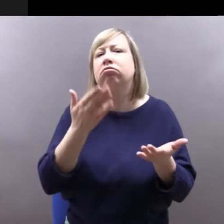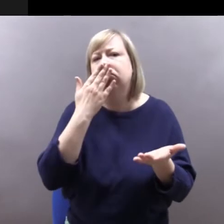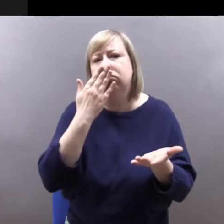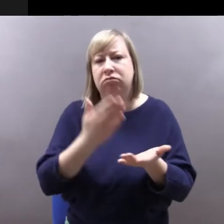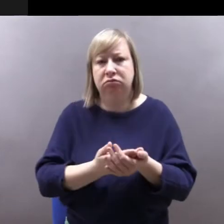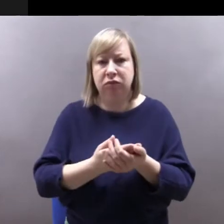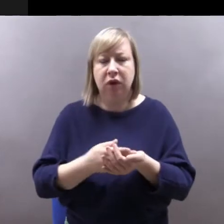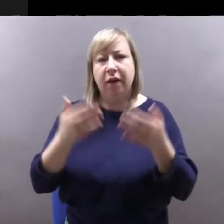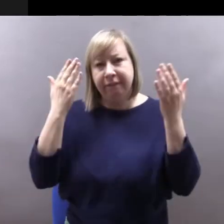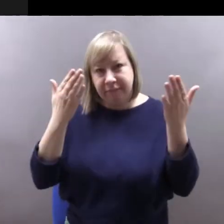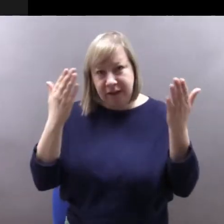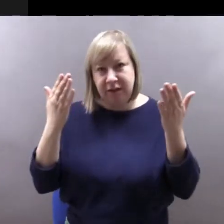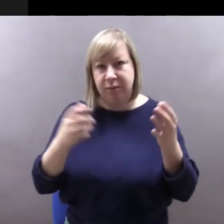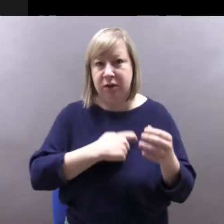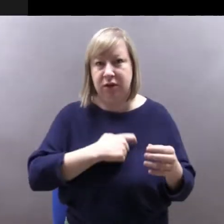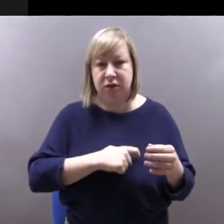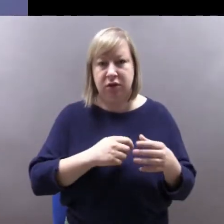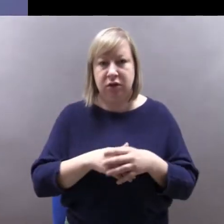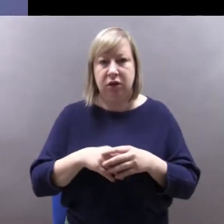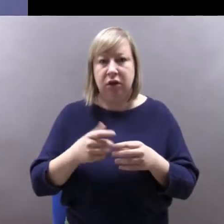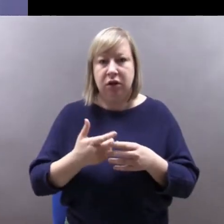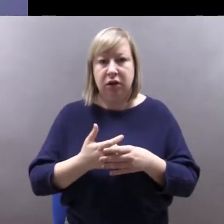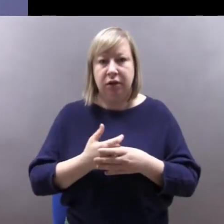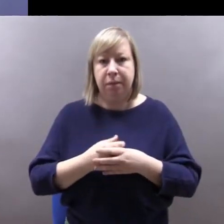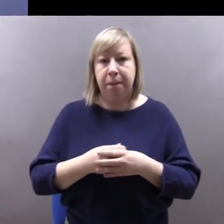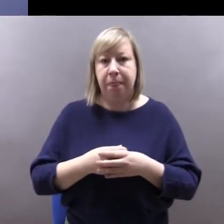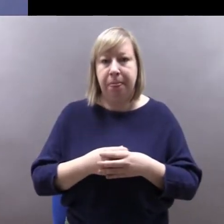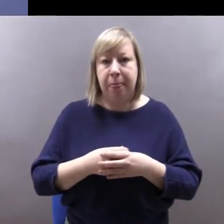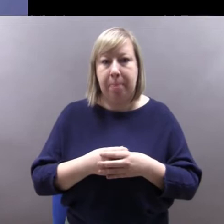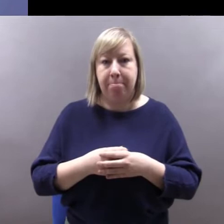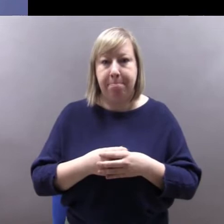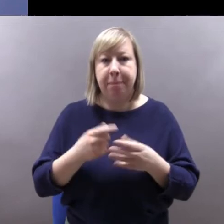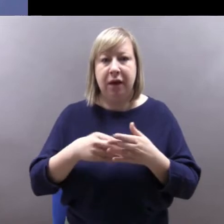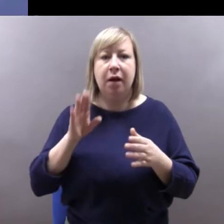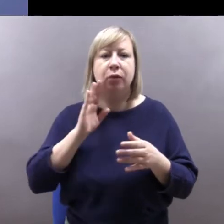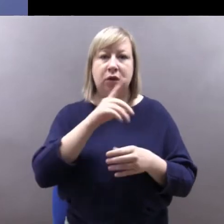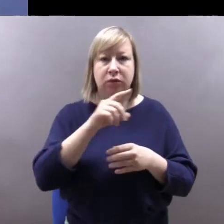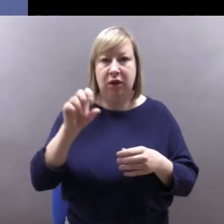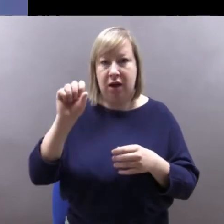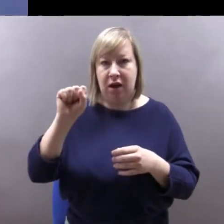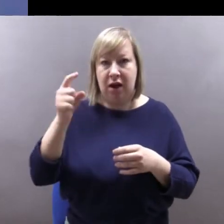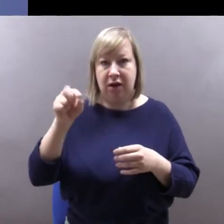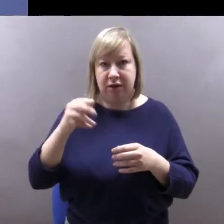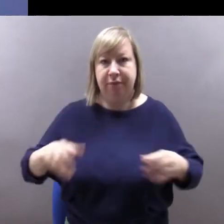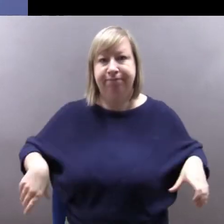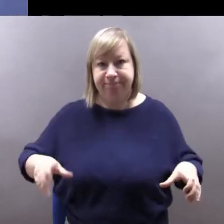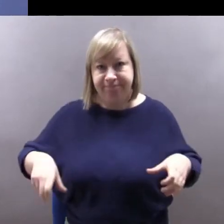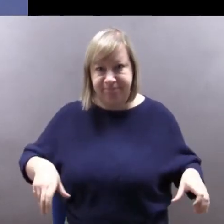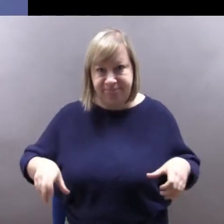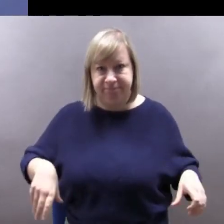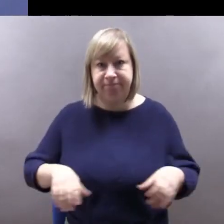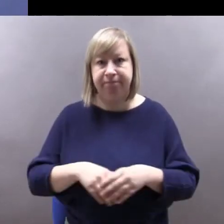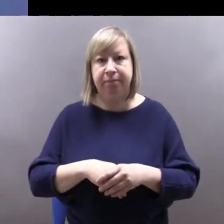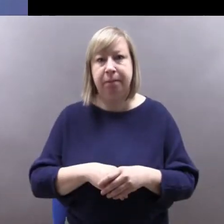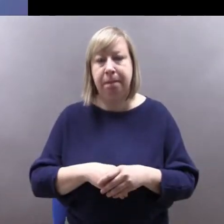czym się zajmujesz, na czym jeździsz. Witam serdecznie. Jeżdżę też jak kolega Adam